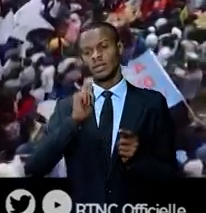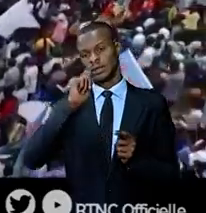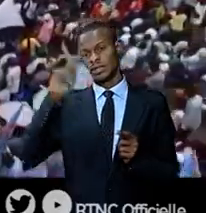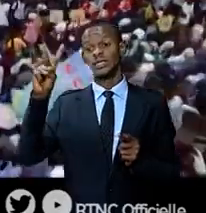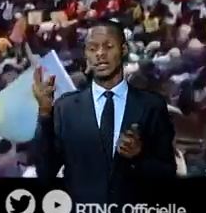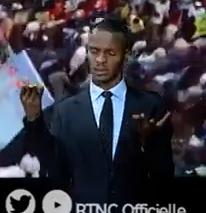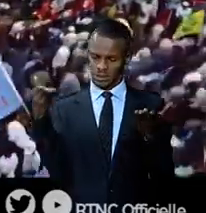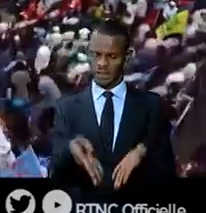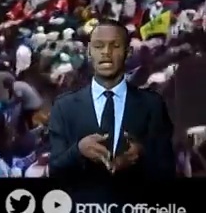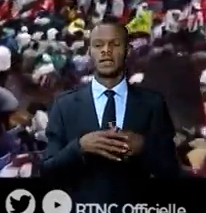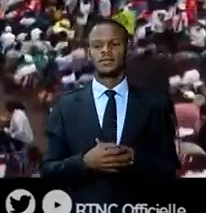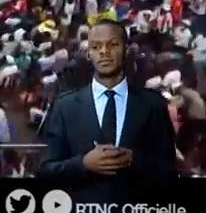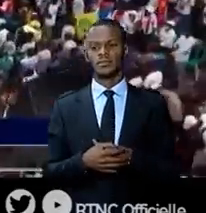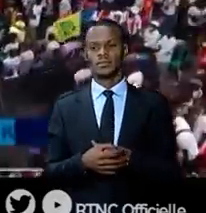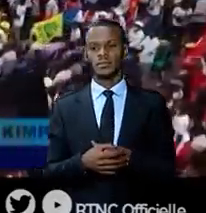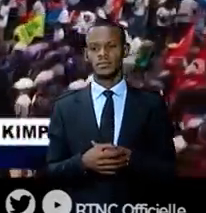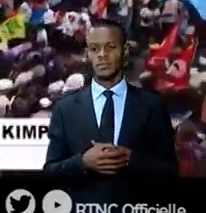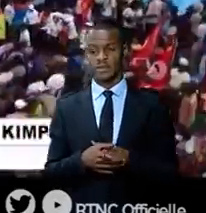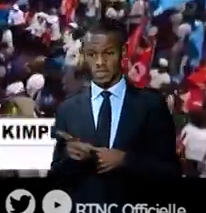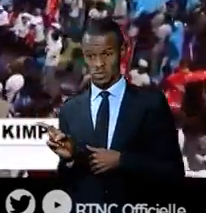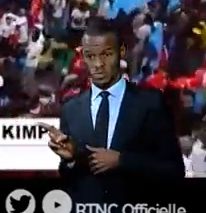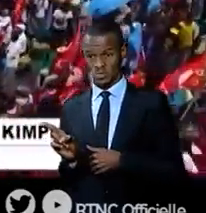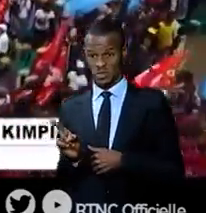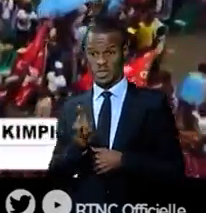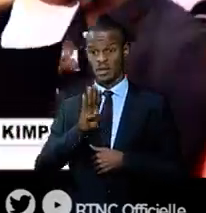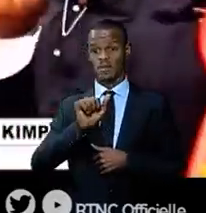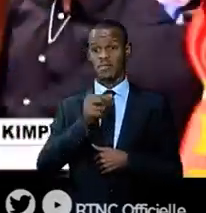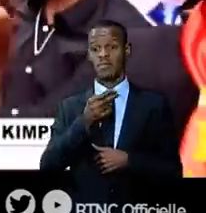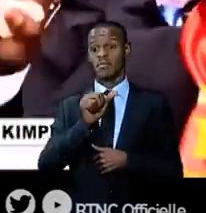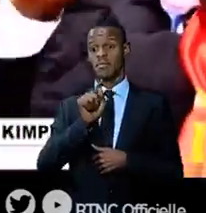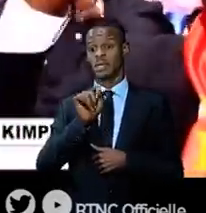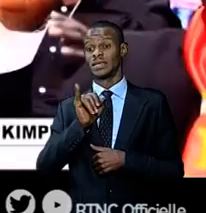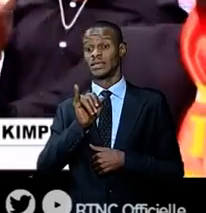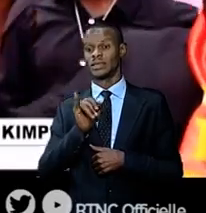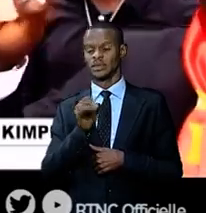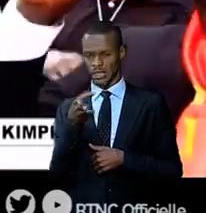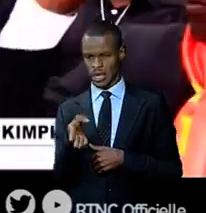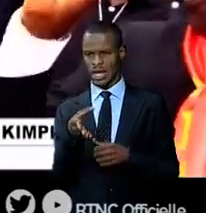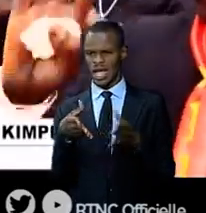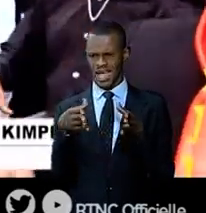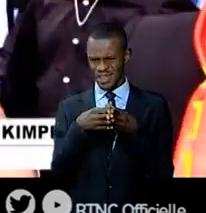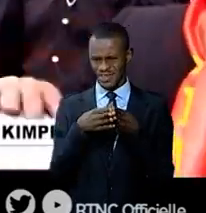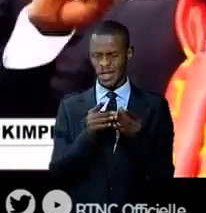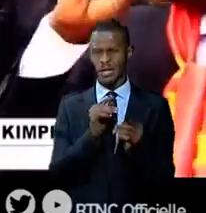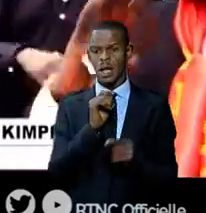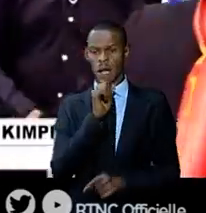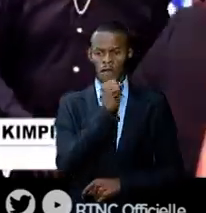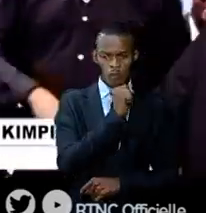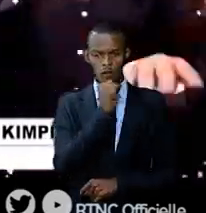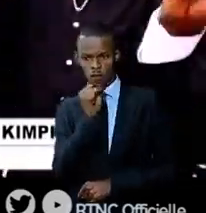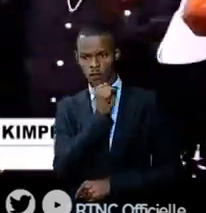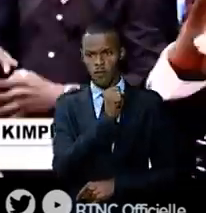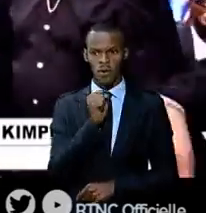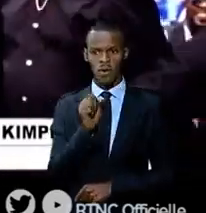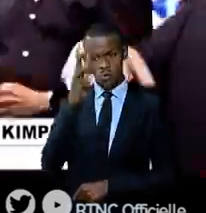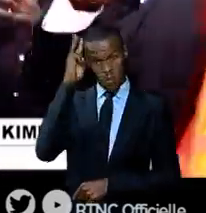Membre actif et ancien candidat député national de l'AFDCA, le célèbre artiste musicien congolais Ngiama Makanda